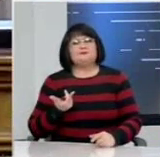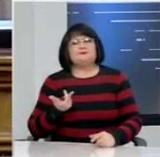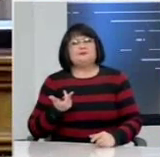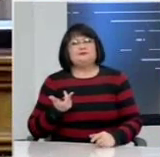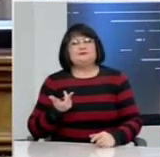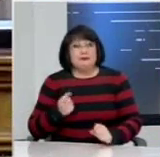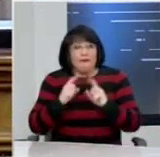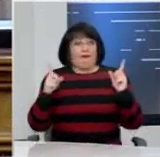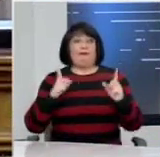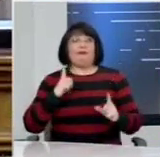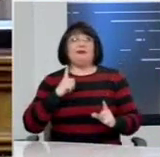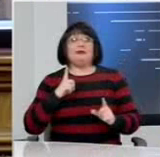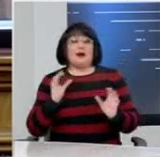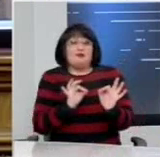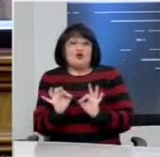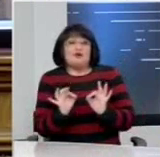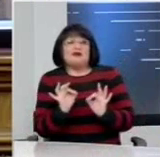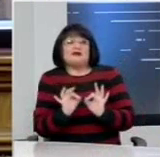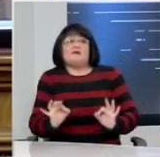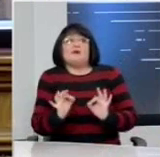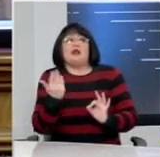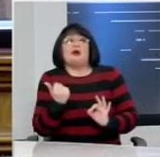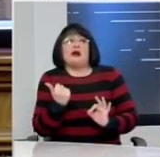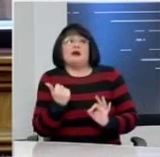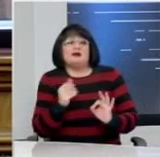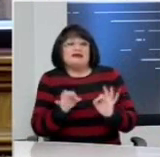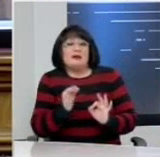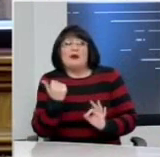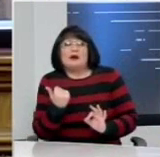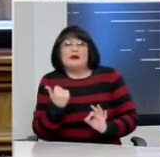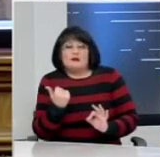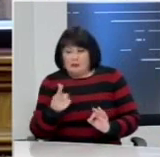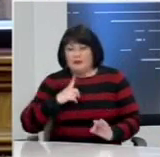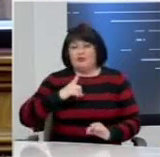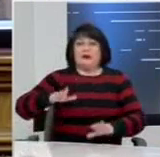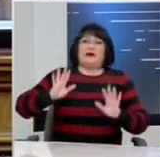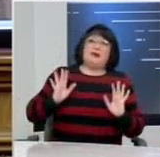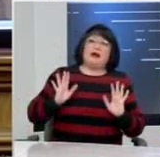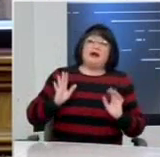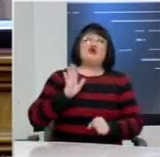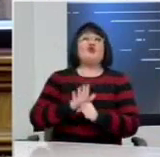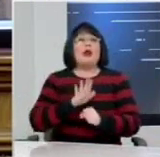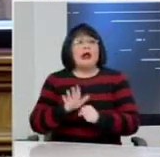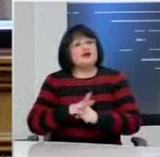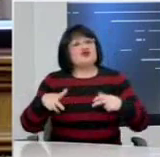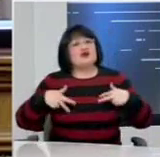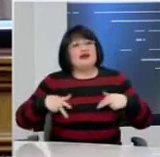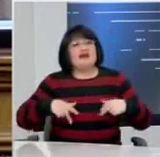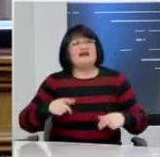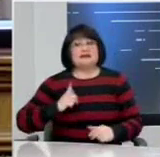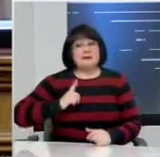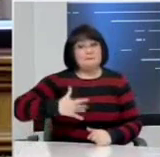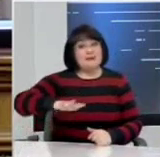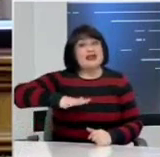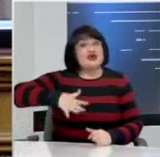απόλυτα ευνηδιασμένη και απροετοίμαστη σε μια τέτοια εξέλιξη, που τουλάχιστον θα έπρεπε να είχε προβλέψει την